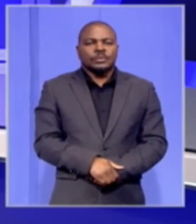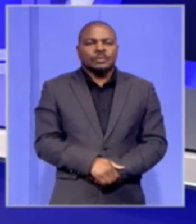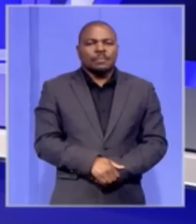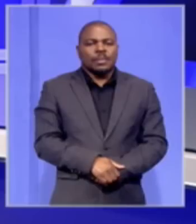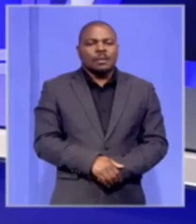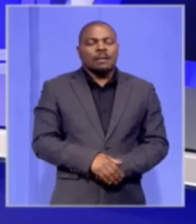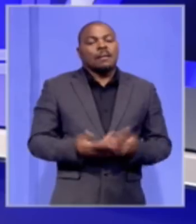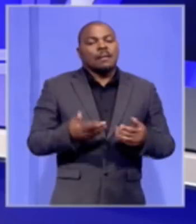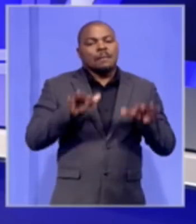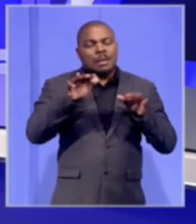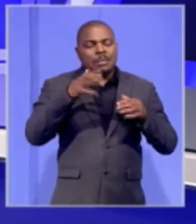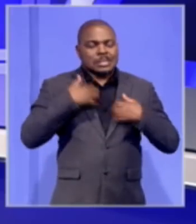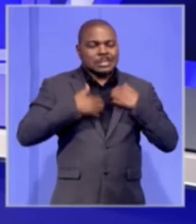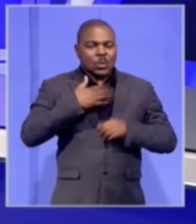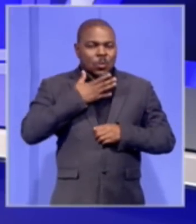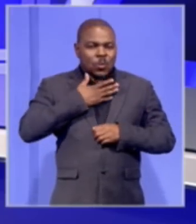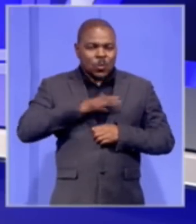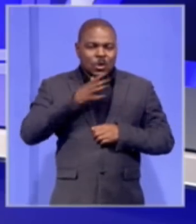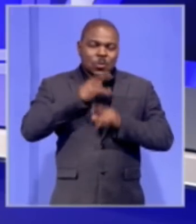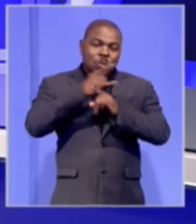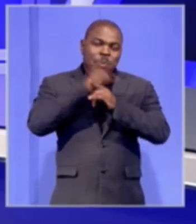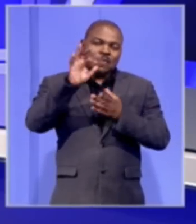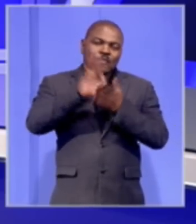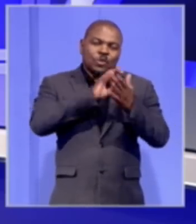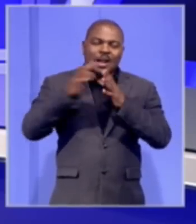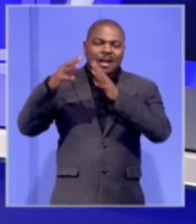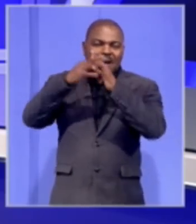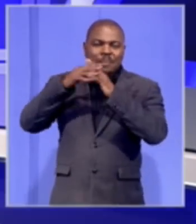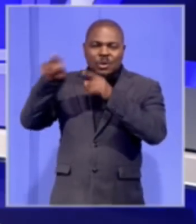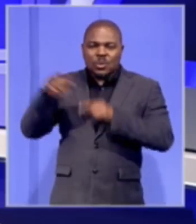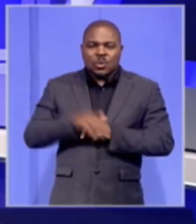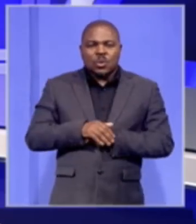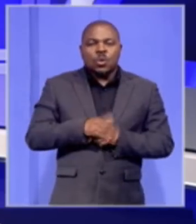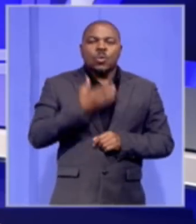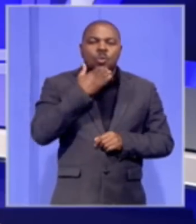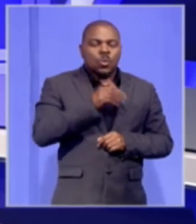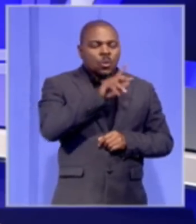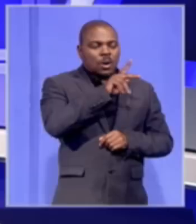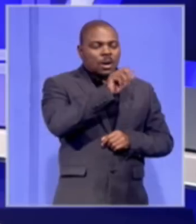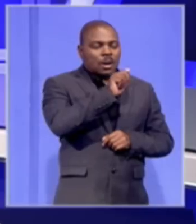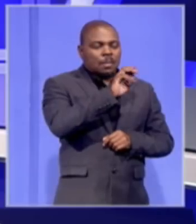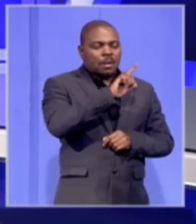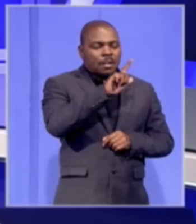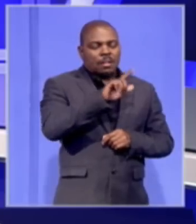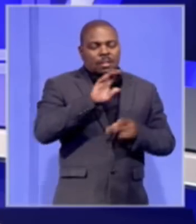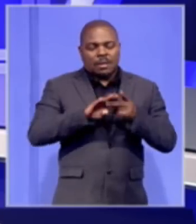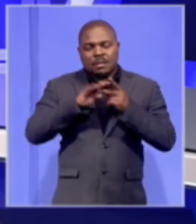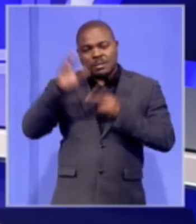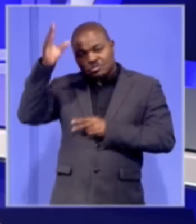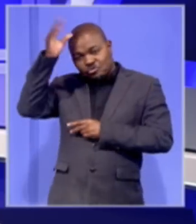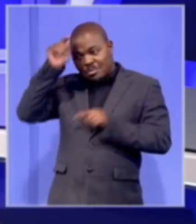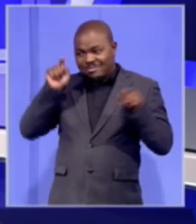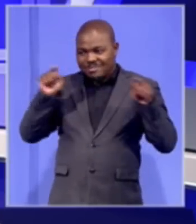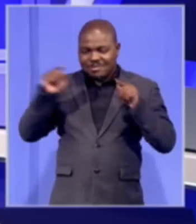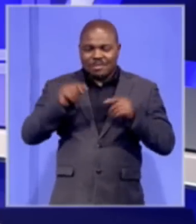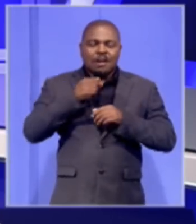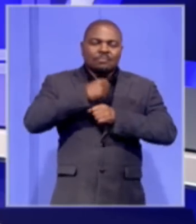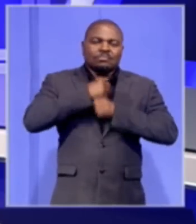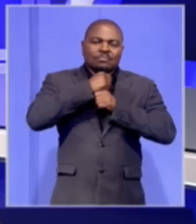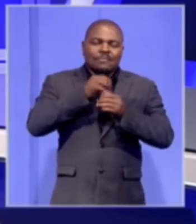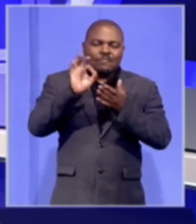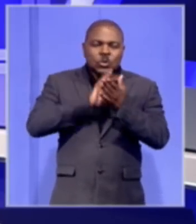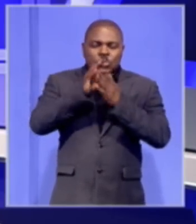Bonkgetheng ba shebileng ho kena White House America e leng Kamala Harris le Donald Trump ba phethela matsholo jwalo ka